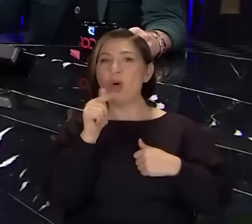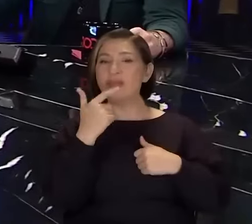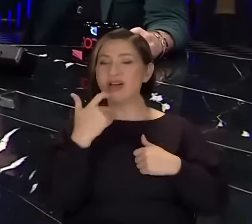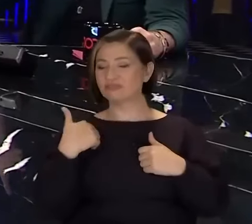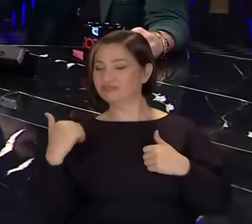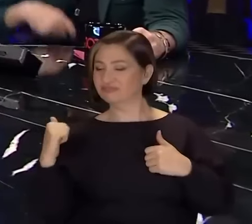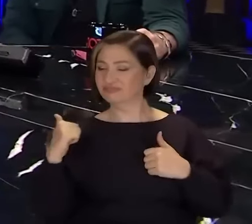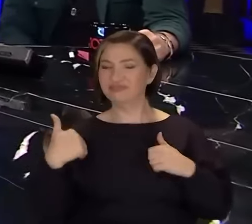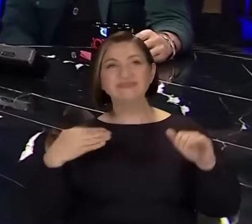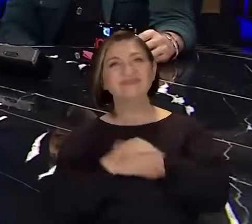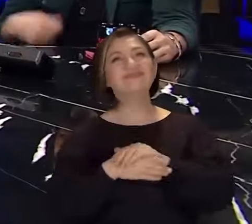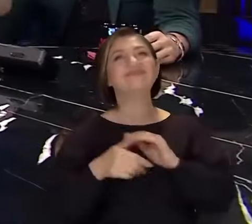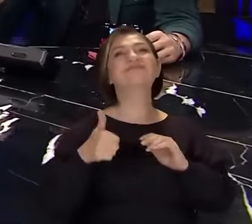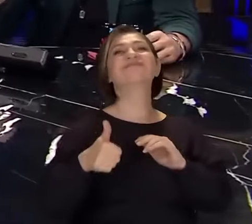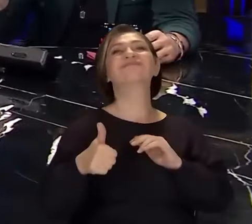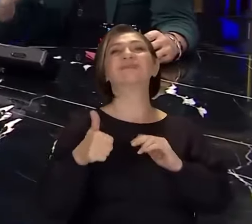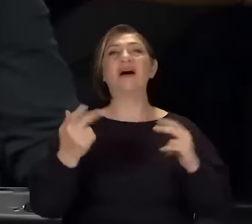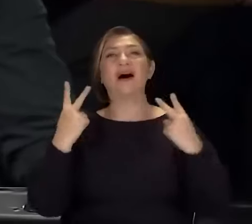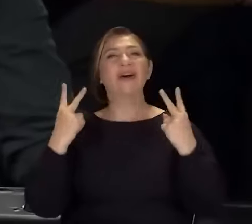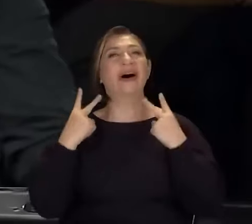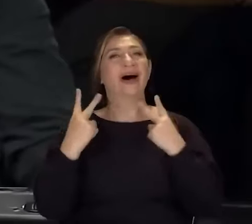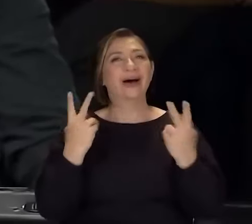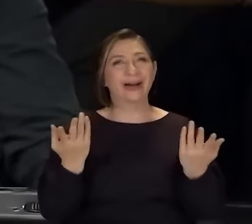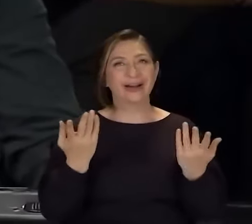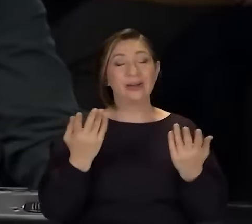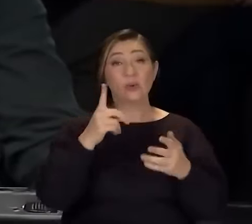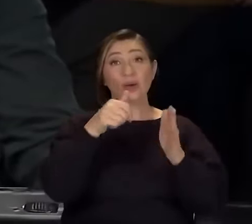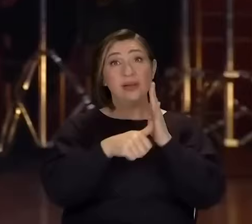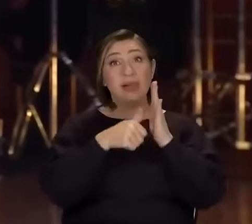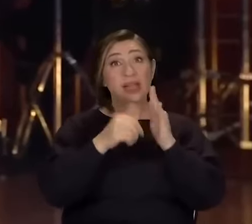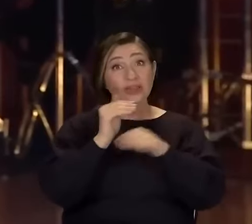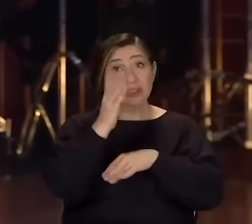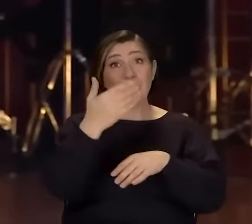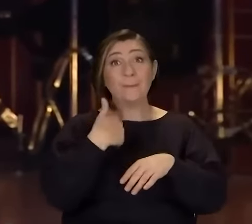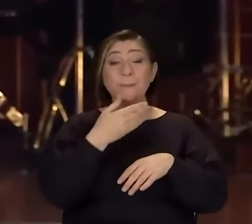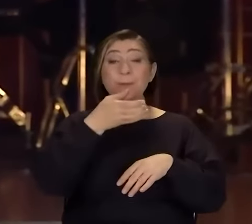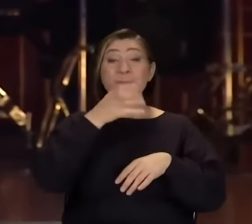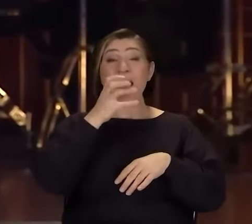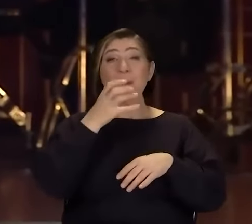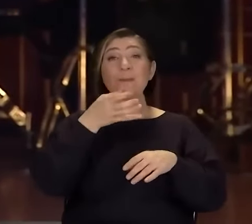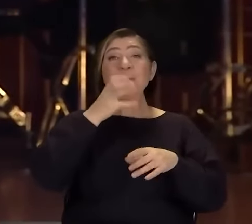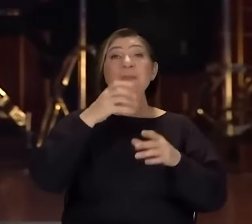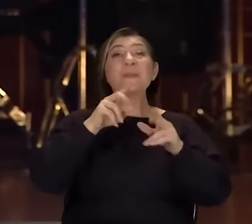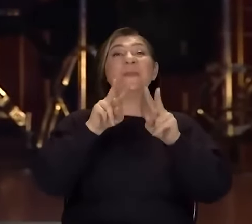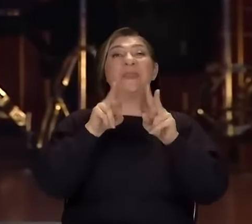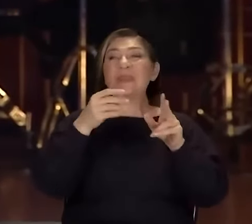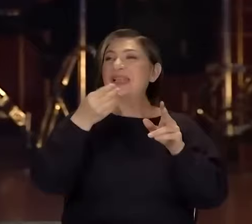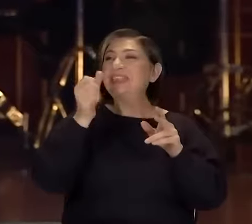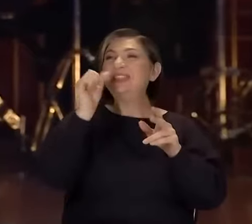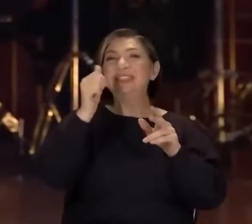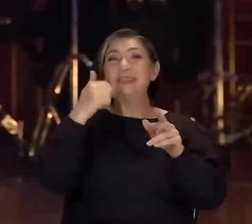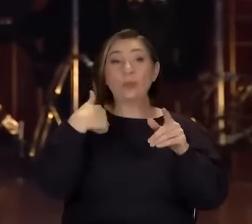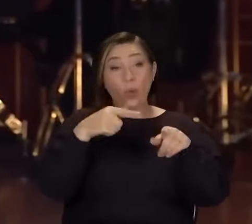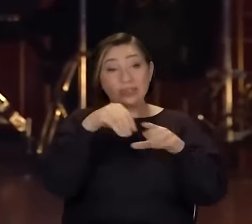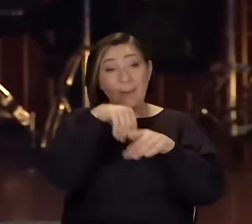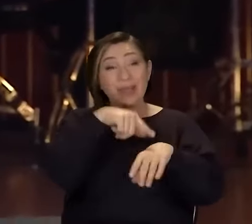16 yaşında girdim Hı. falan diye böyle bir... O zaman sen o tarihlerde yaşadın. Ben barlarda, meyhanelerde